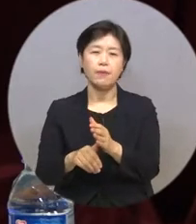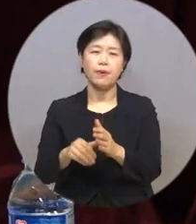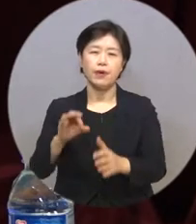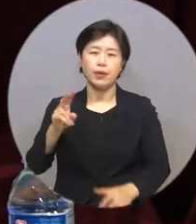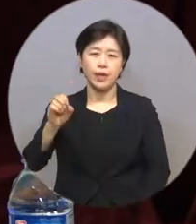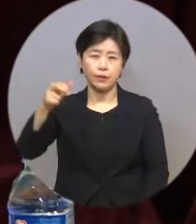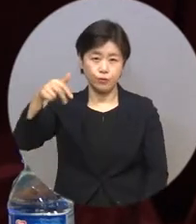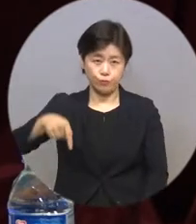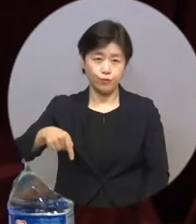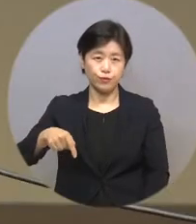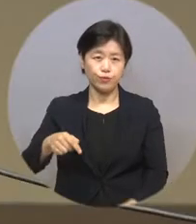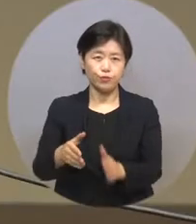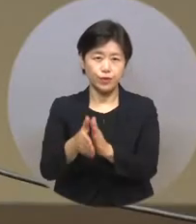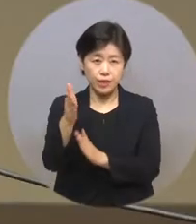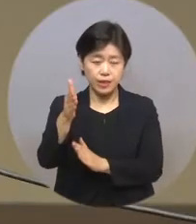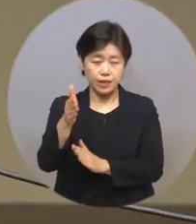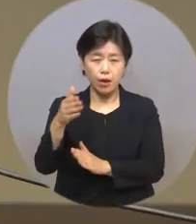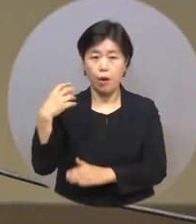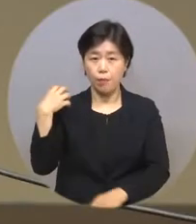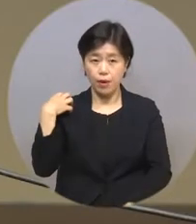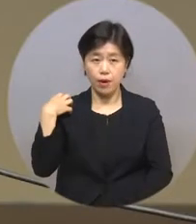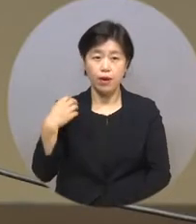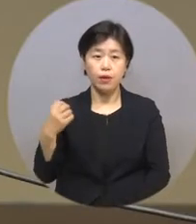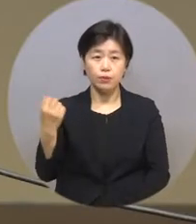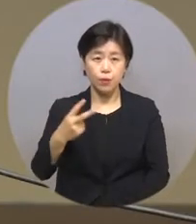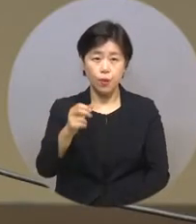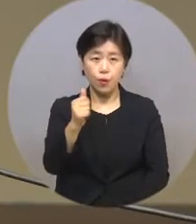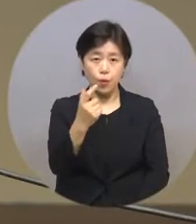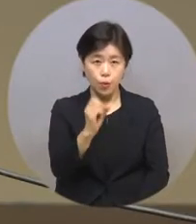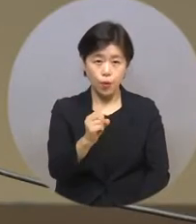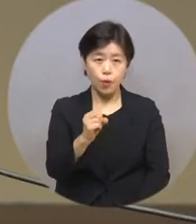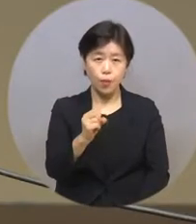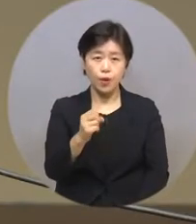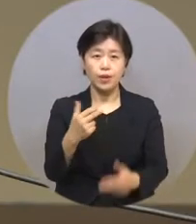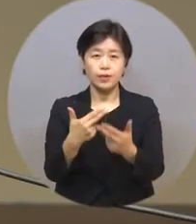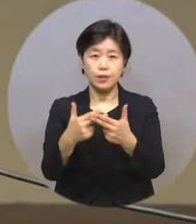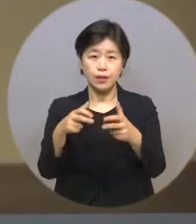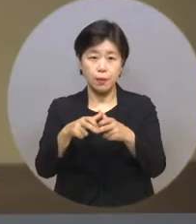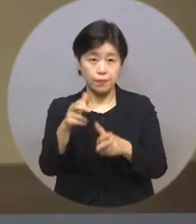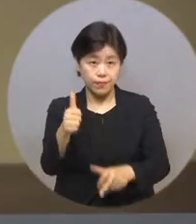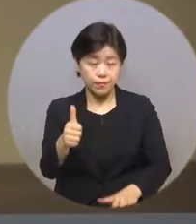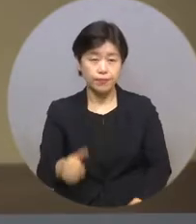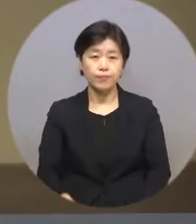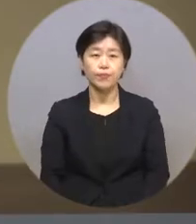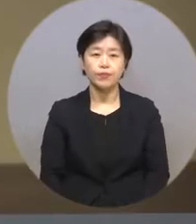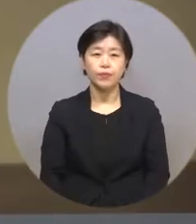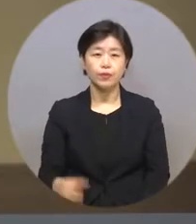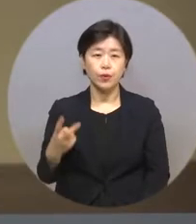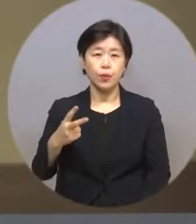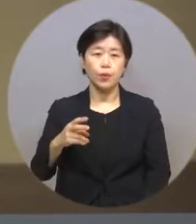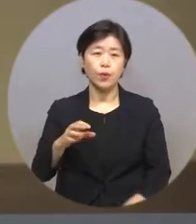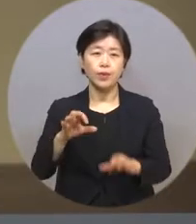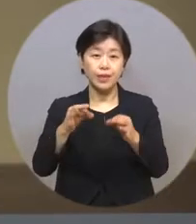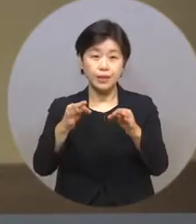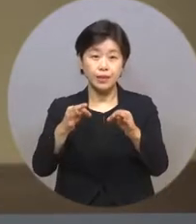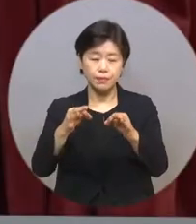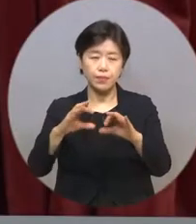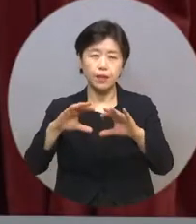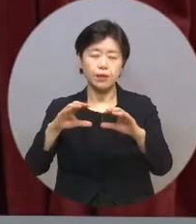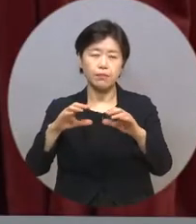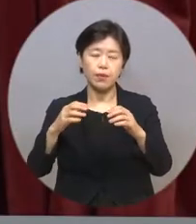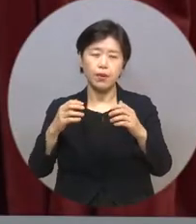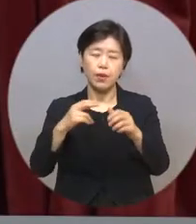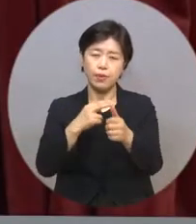양주시 문화관광과 과장 홍윤표 양주장애인협회장 김갑의 전 동국대